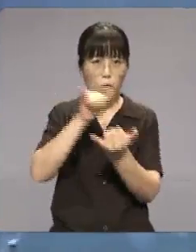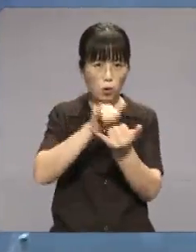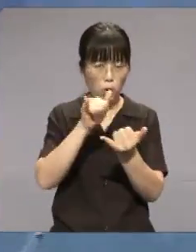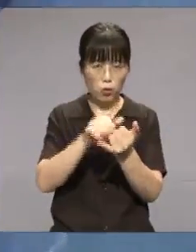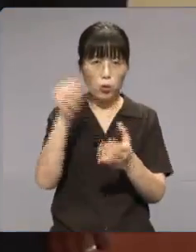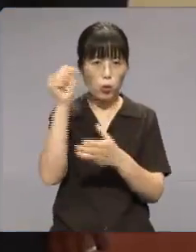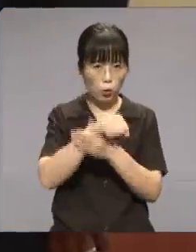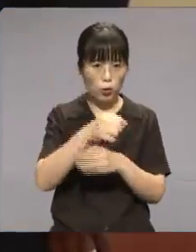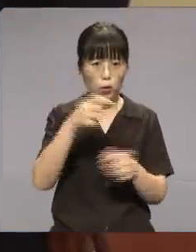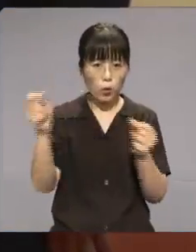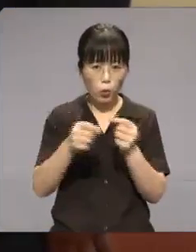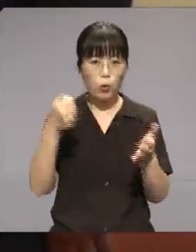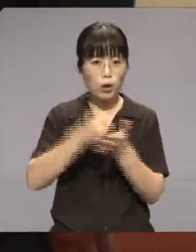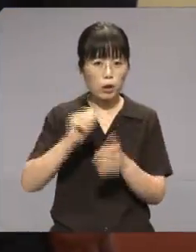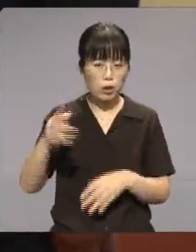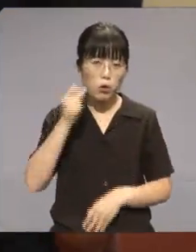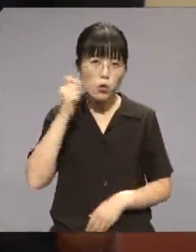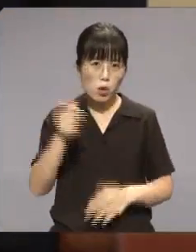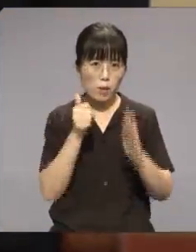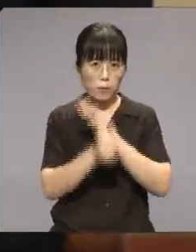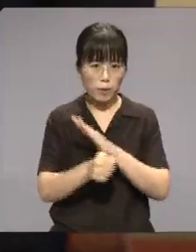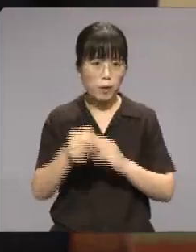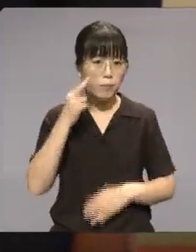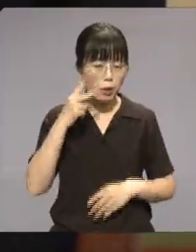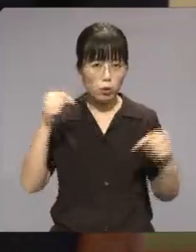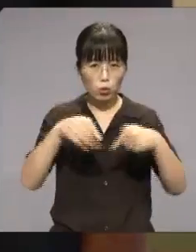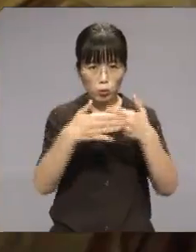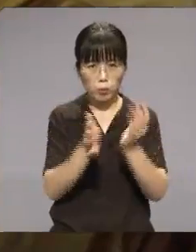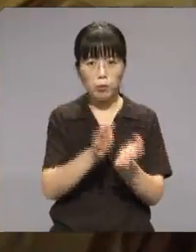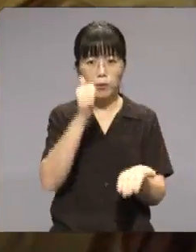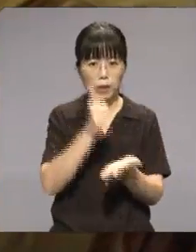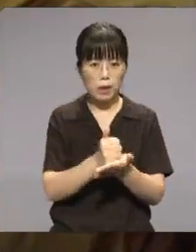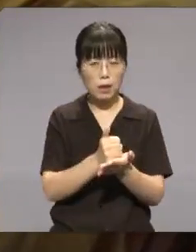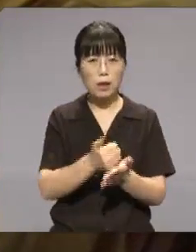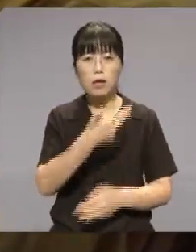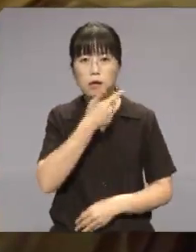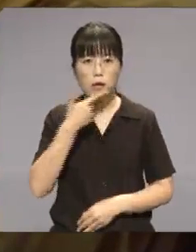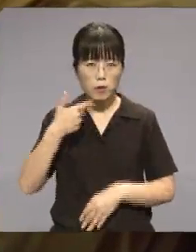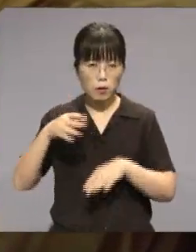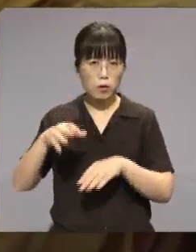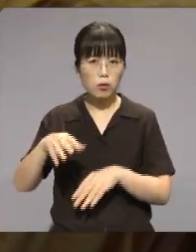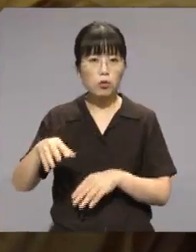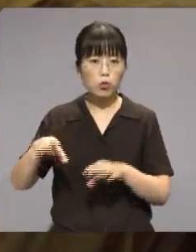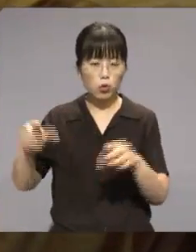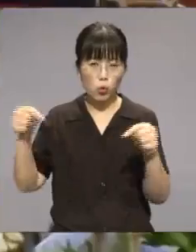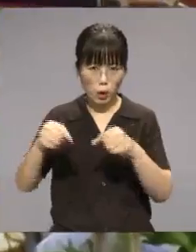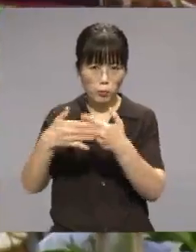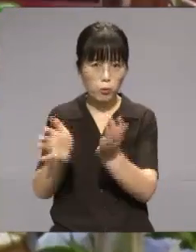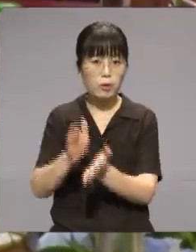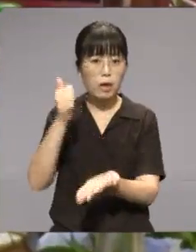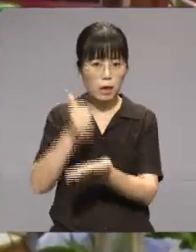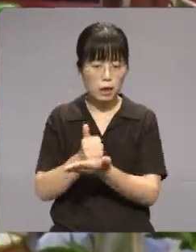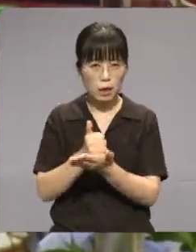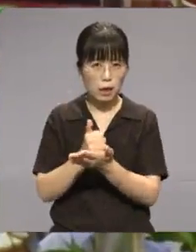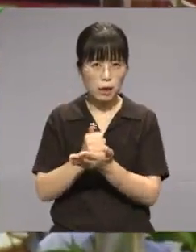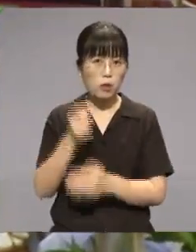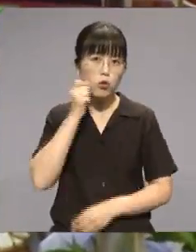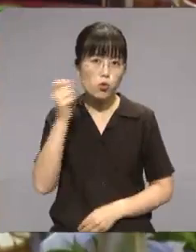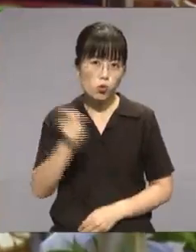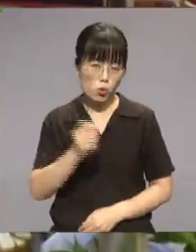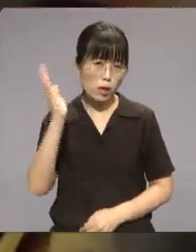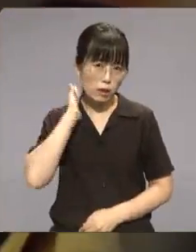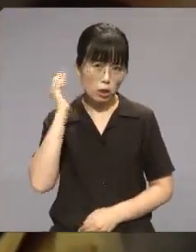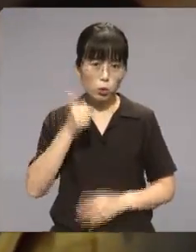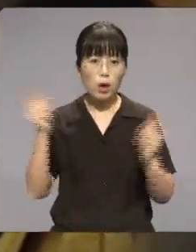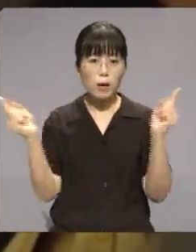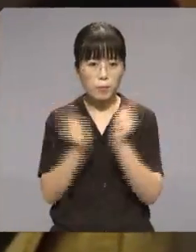결정합니다. 우크라이나를 방문한 토니 블링컨 미국 국무장관과 데이비드 램이 영국 외무장관은 젤렌스키 우크라이나